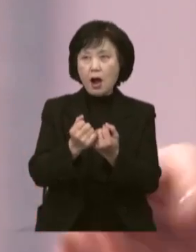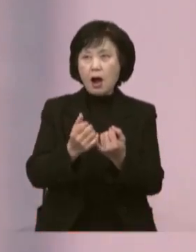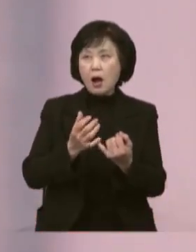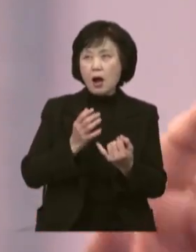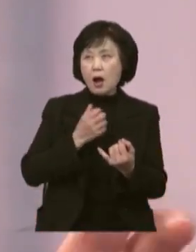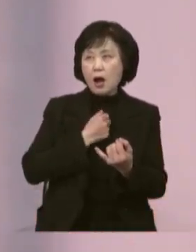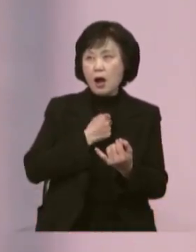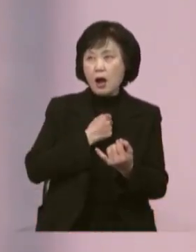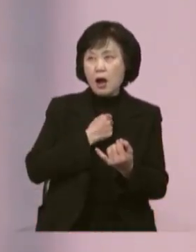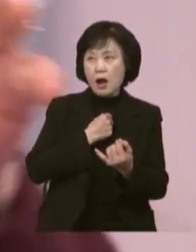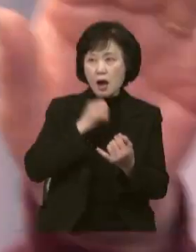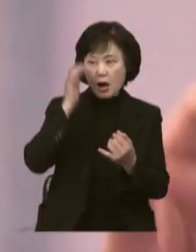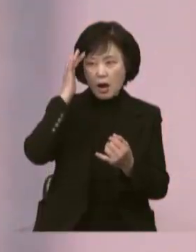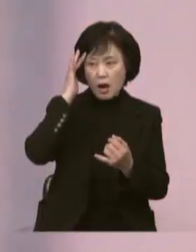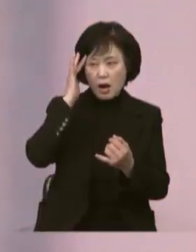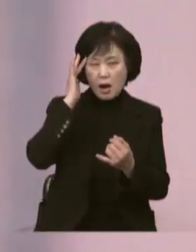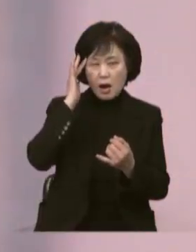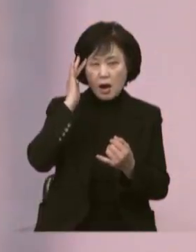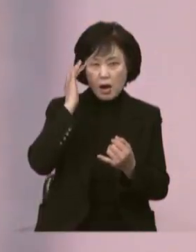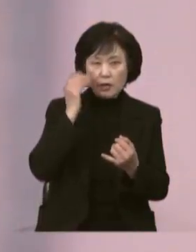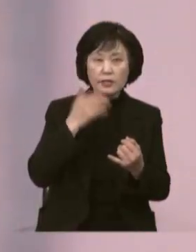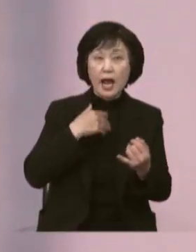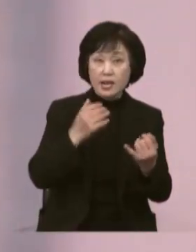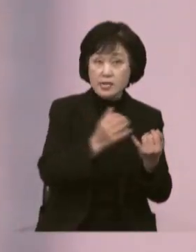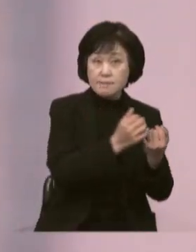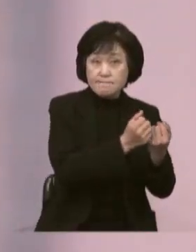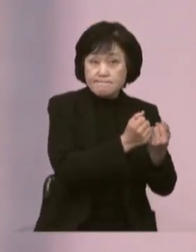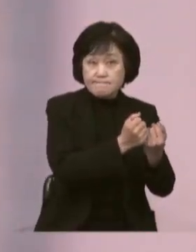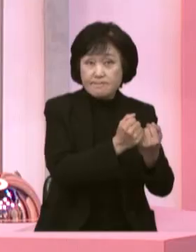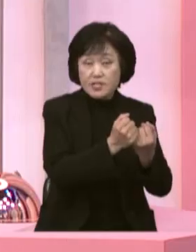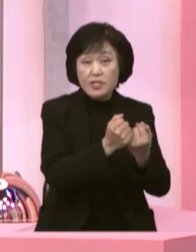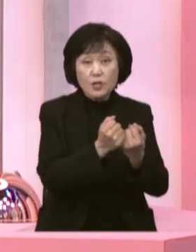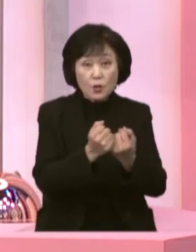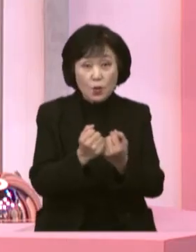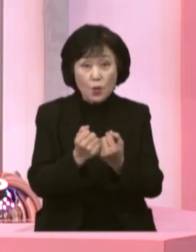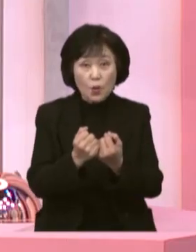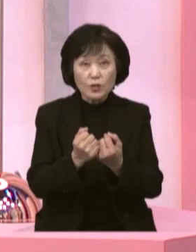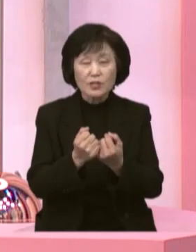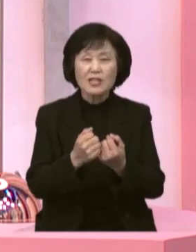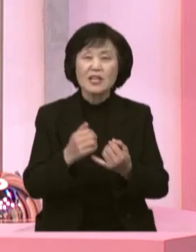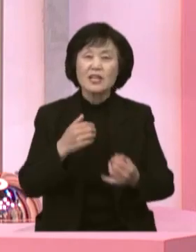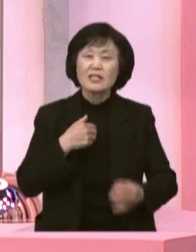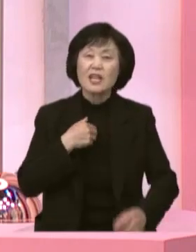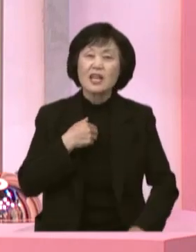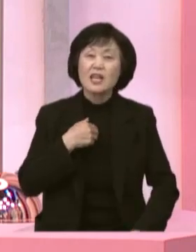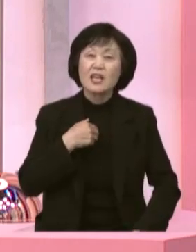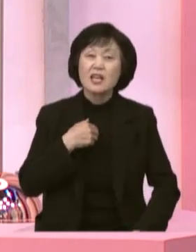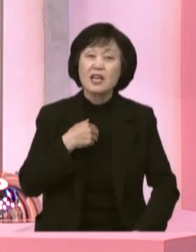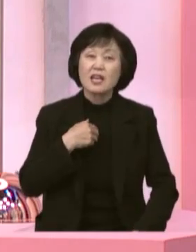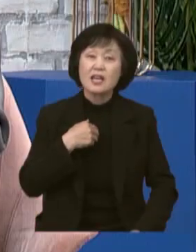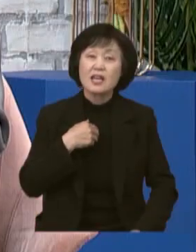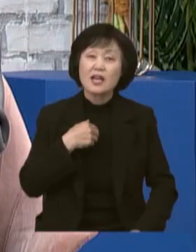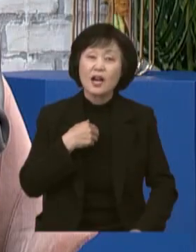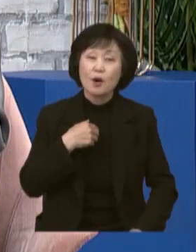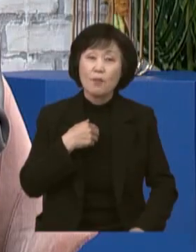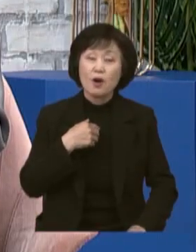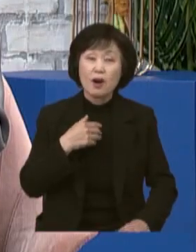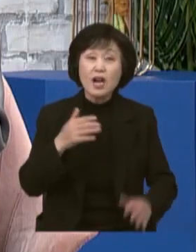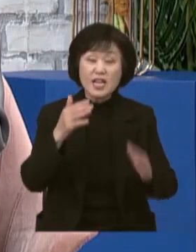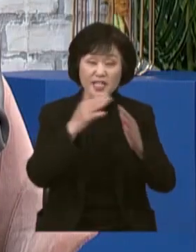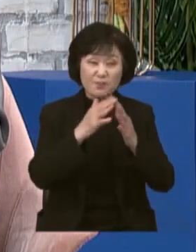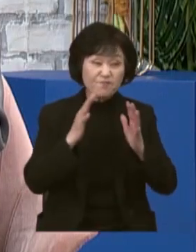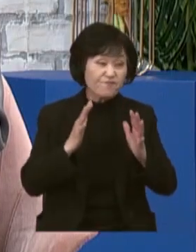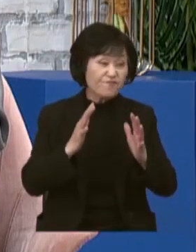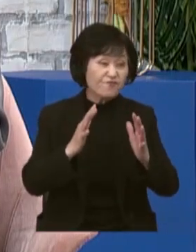집도 있고 여관도 있고 모텔도 있고 뭐 이런 데에서 살았단 말이지. 딱 끌고 들어왔어요 여관에. 어머 나